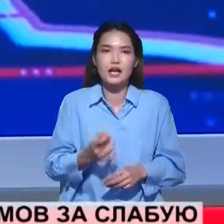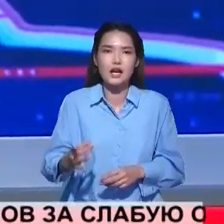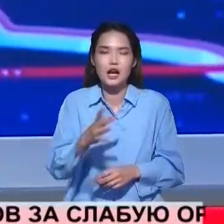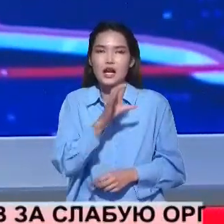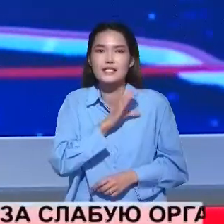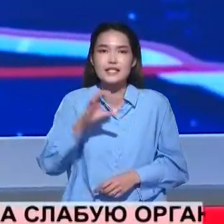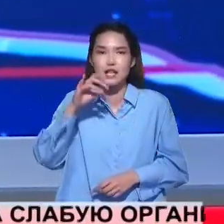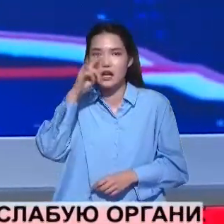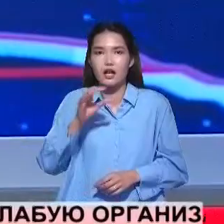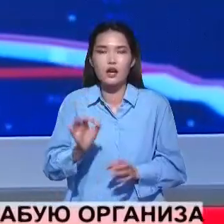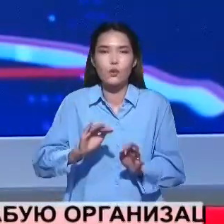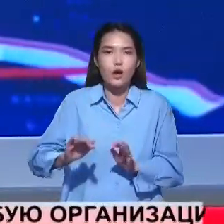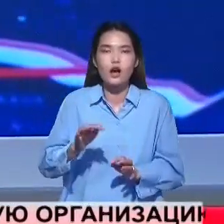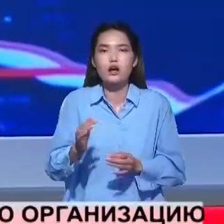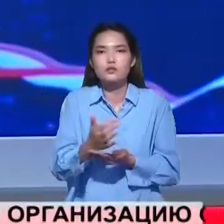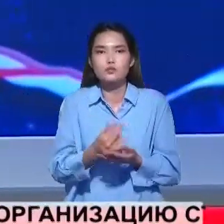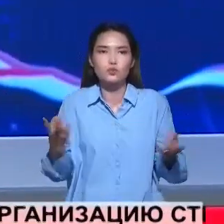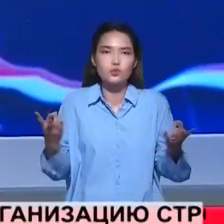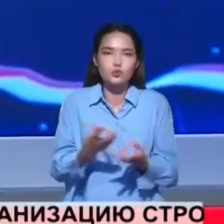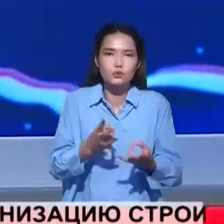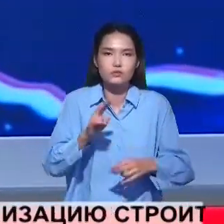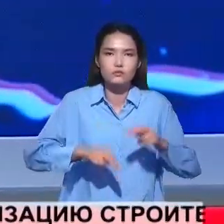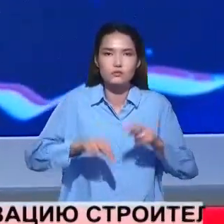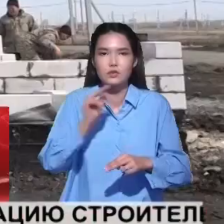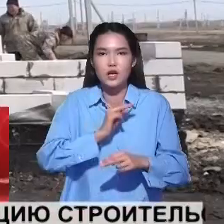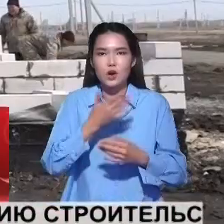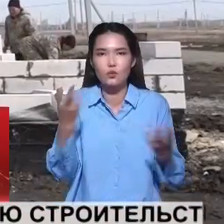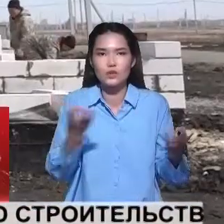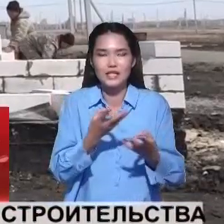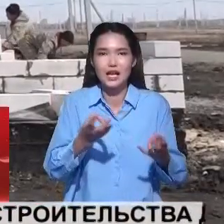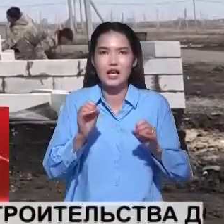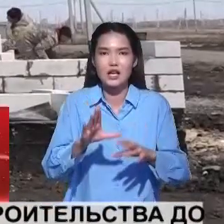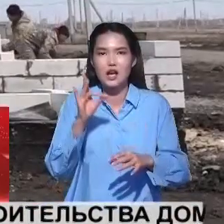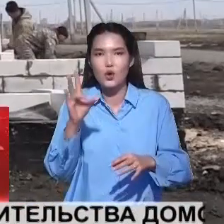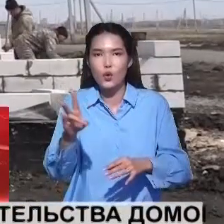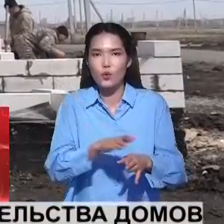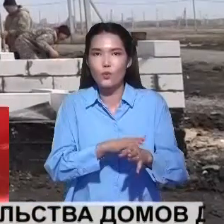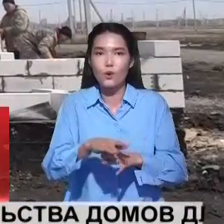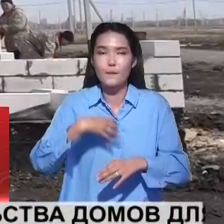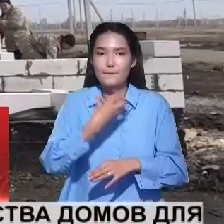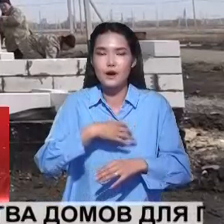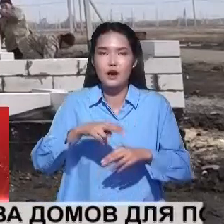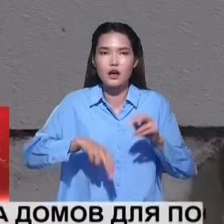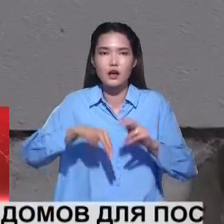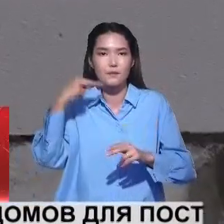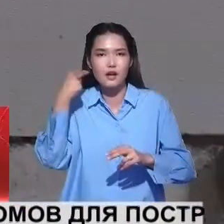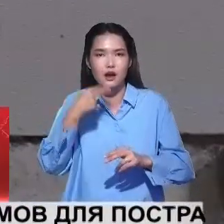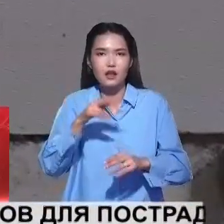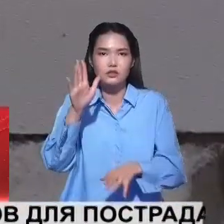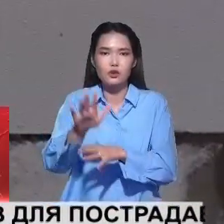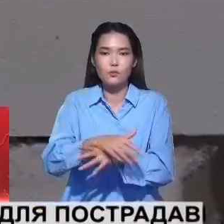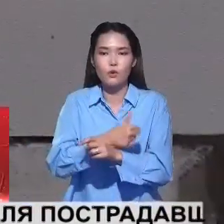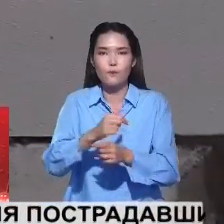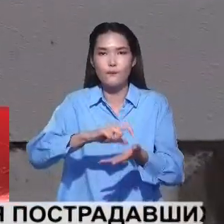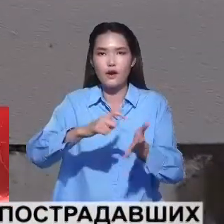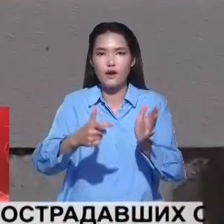Северного Казахстана, пока не набрал нужный темп строительных работ. Необходимо сдать жилье в сроки, но важно при этом строить качественно, поручил глава